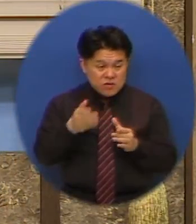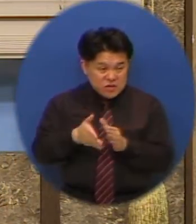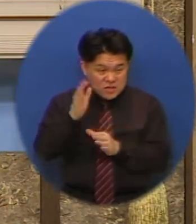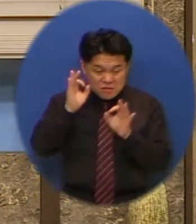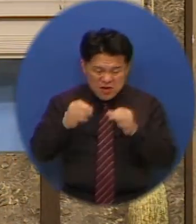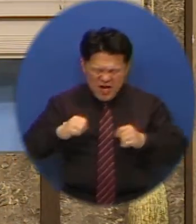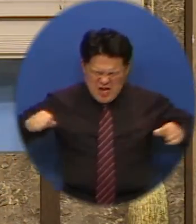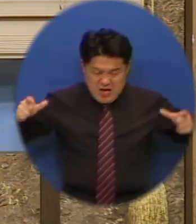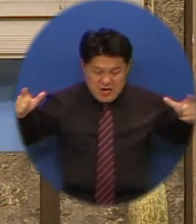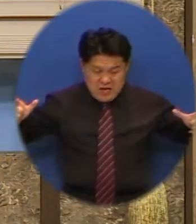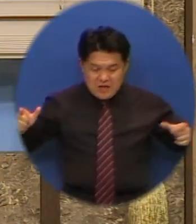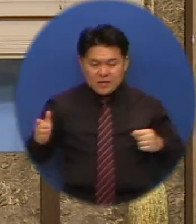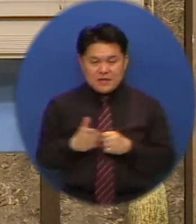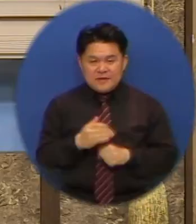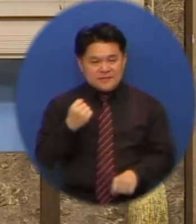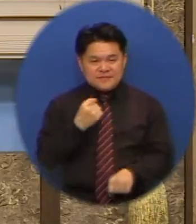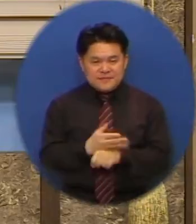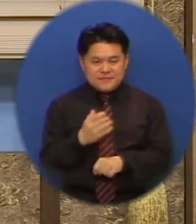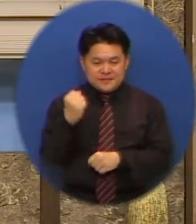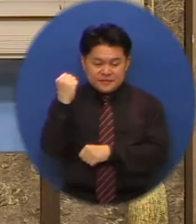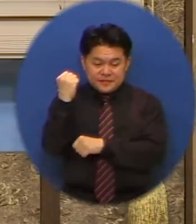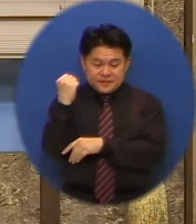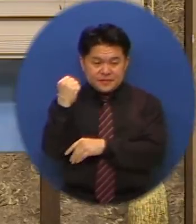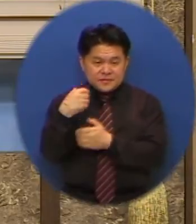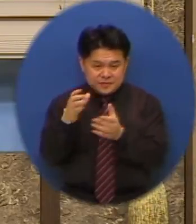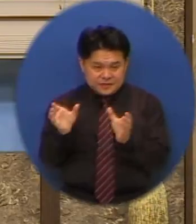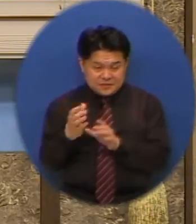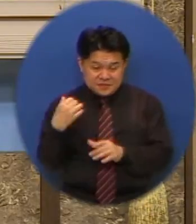그래서 이건 기초에서 할 수밖에 없습니다. 예. 그래서